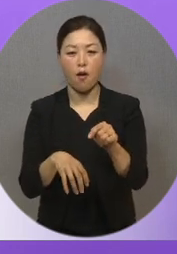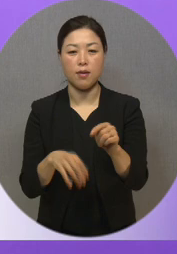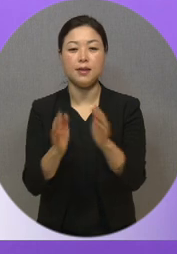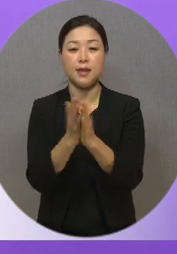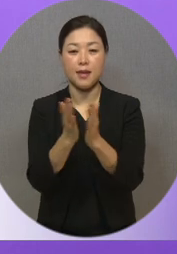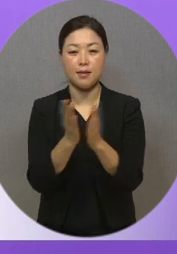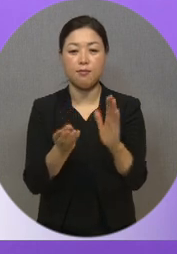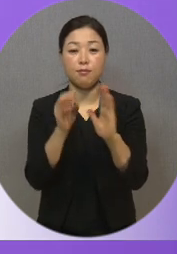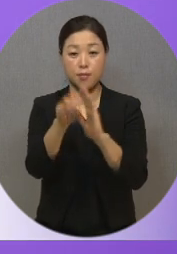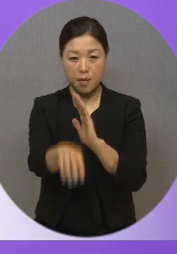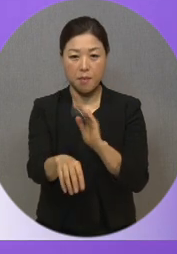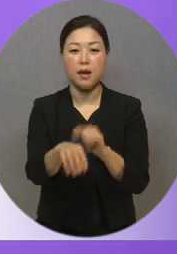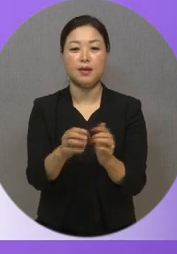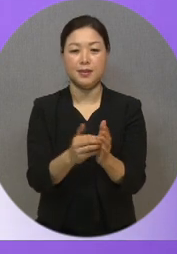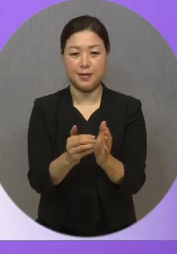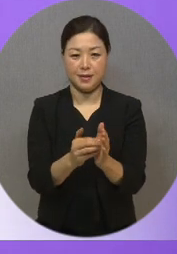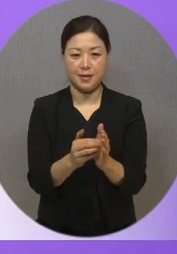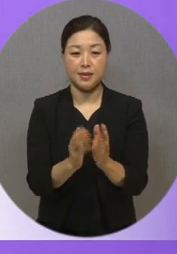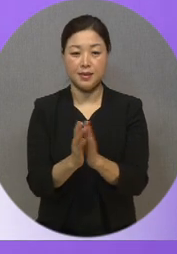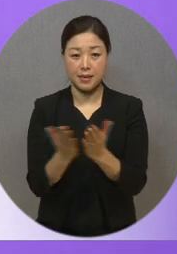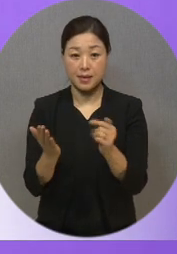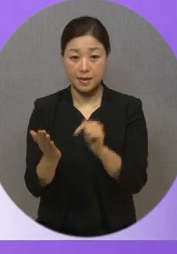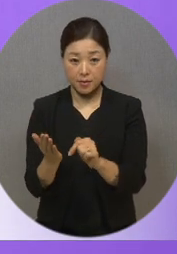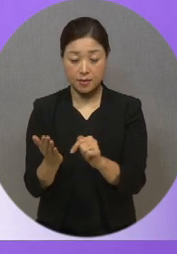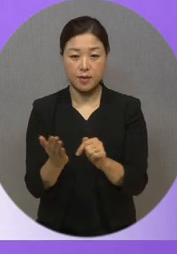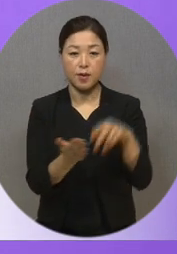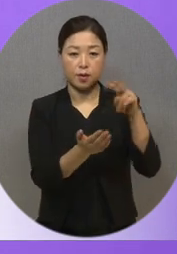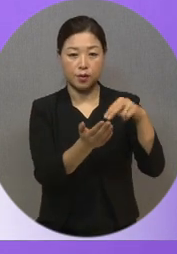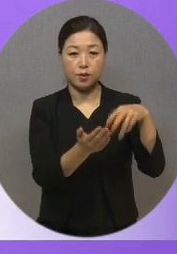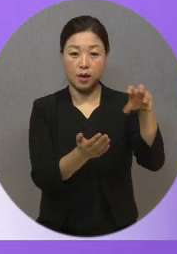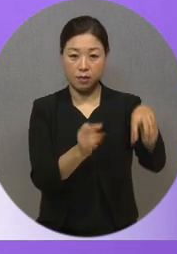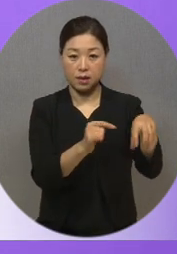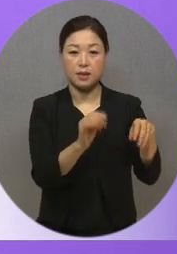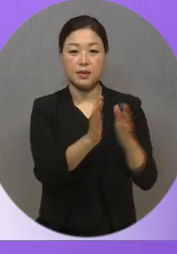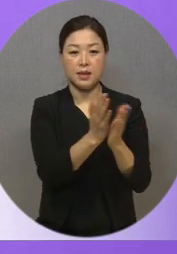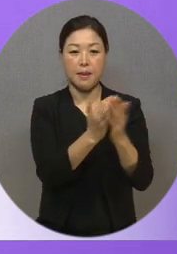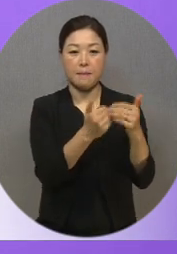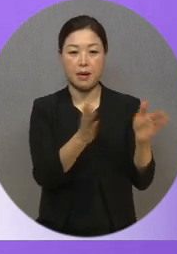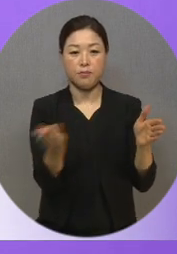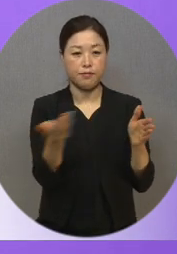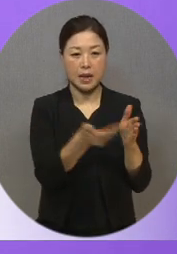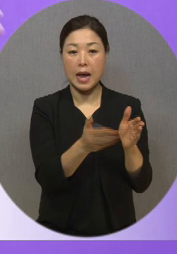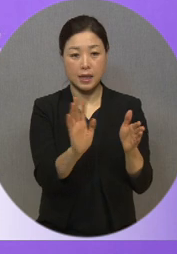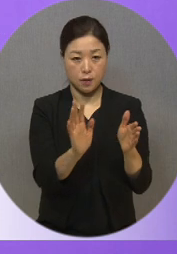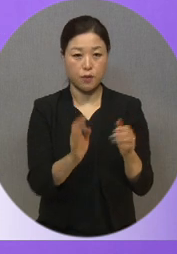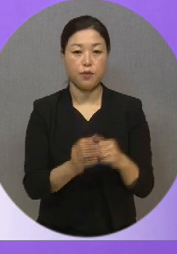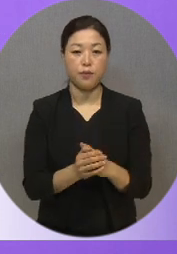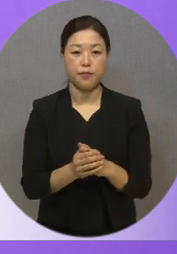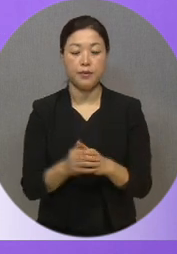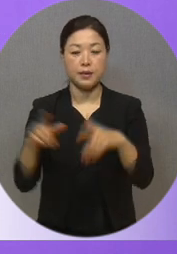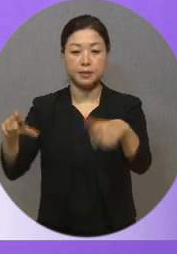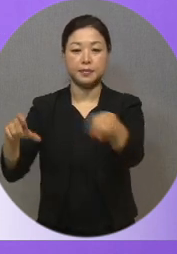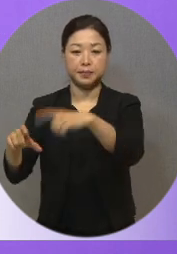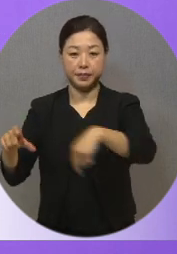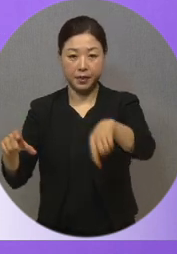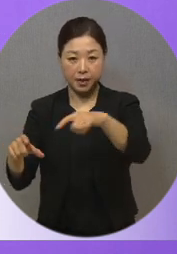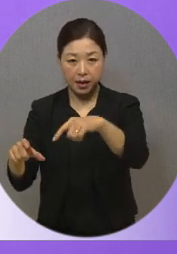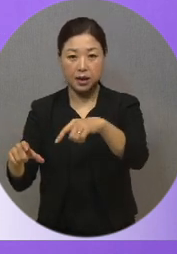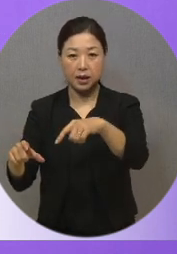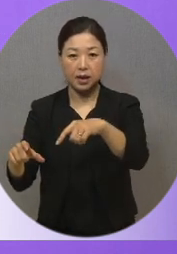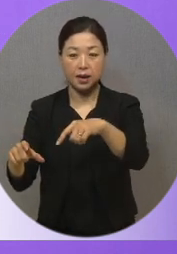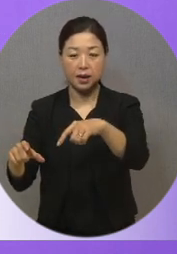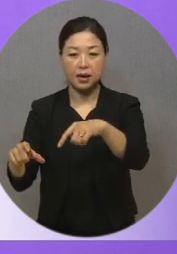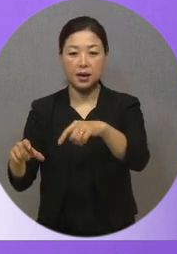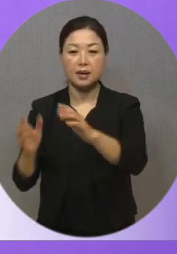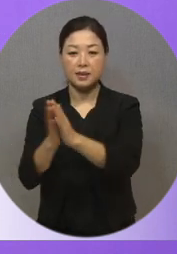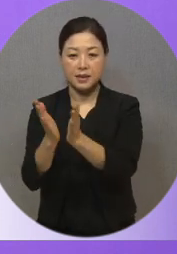가시면 끝입니다. 그 책은 여기 우리 도서관이나 이 책방으로 돌아온 것이 아니고 그 면에 작은